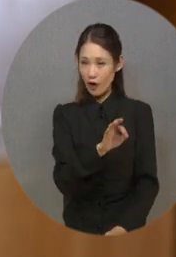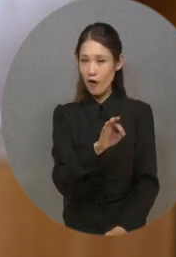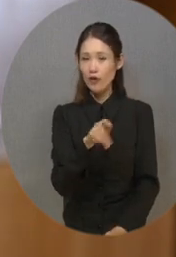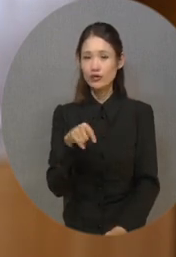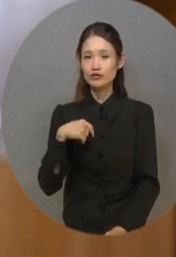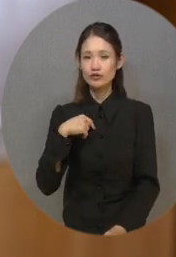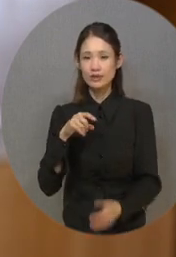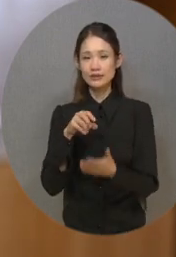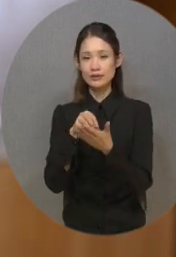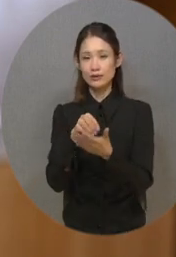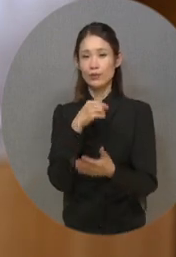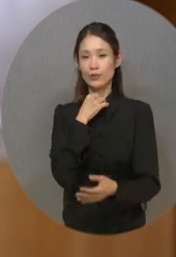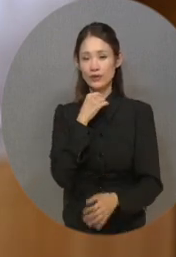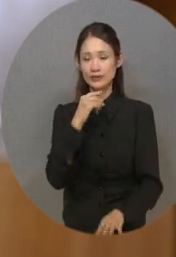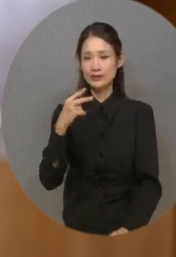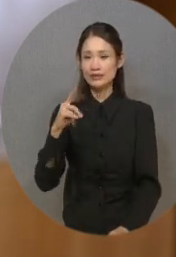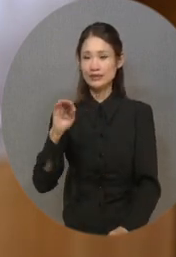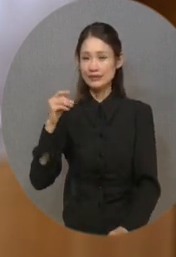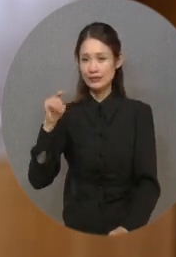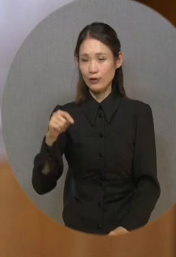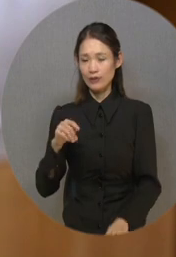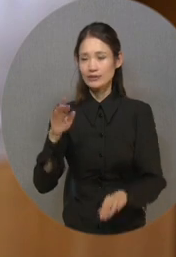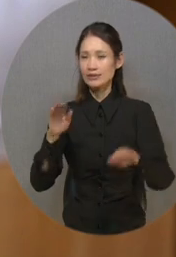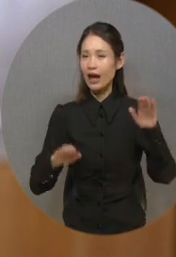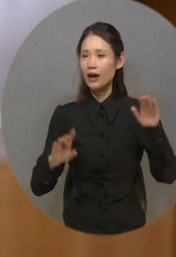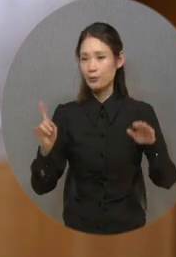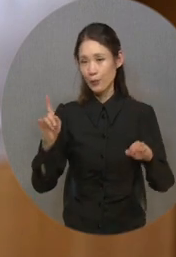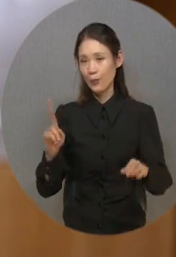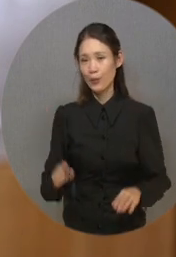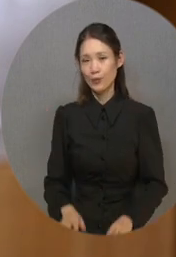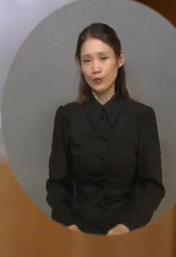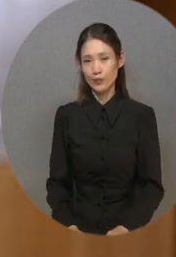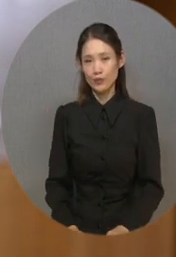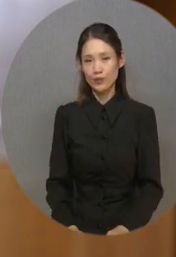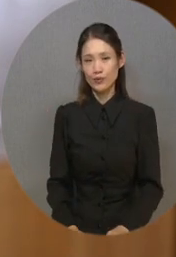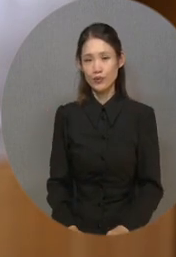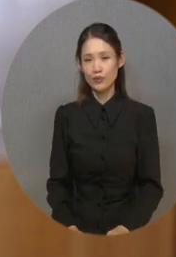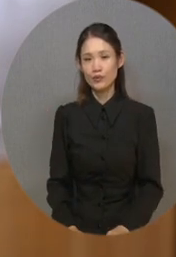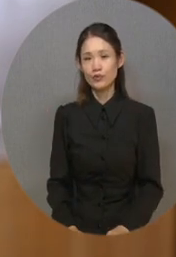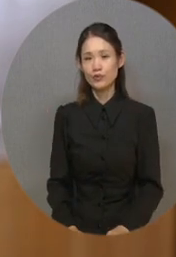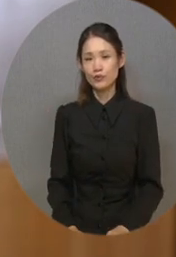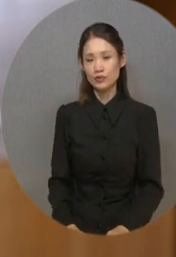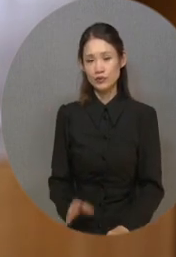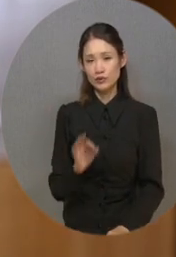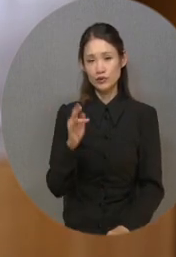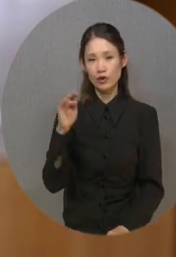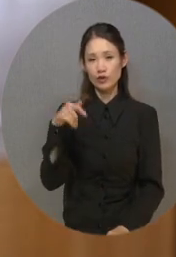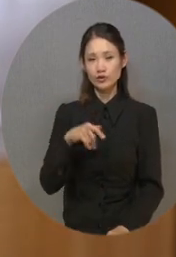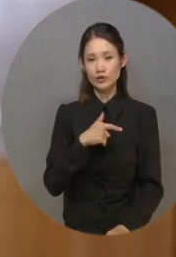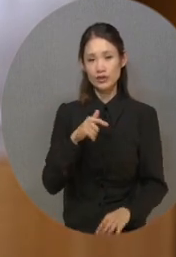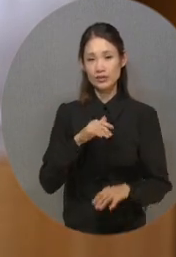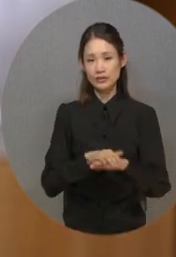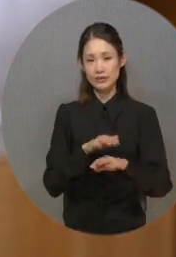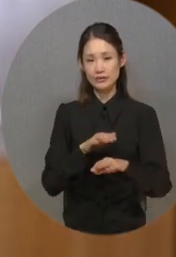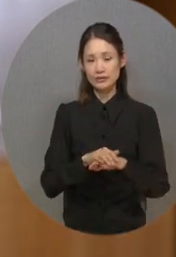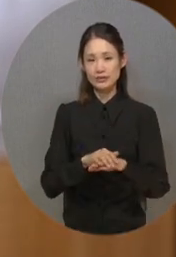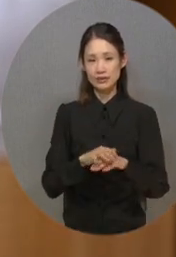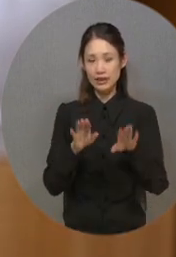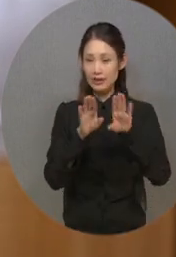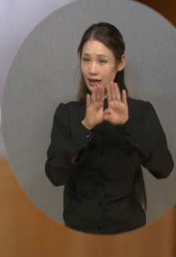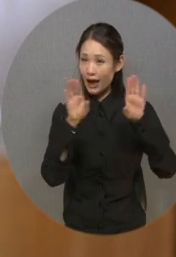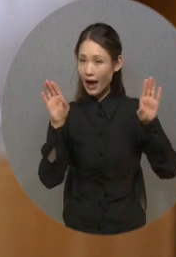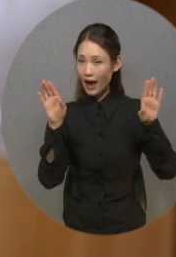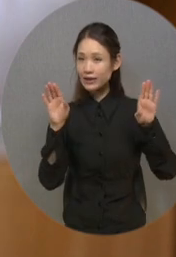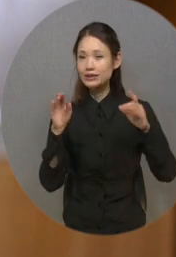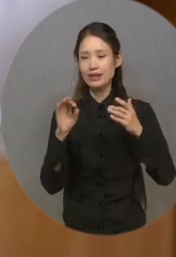건 등록 엑스포인데 가장 큰 차이가 뭔가 하면 자, 여수와 그 대전에서 했던 것은 엑스포를